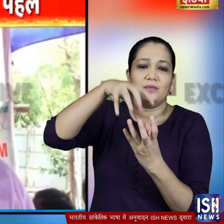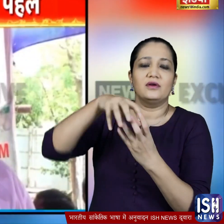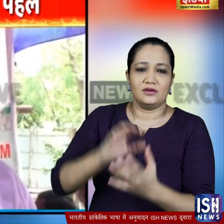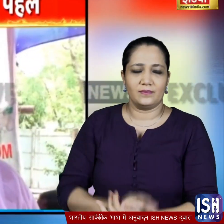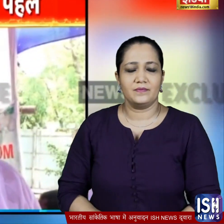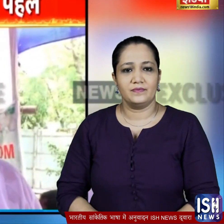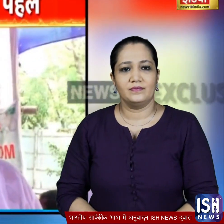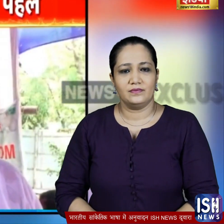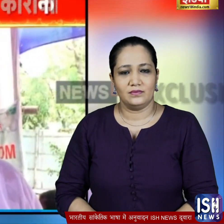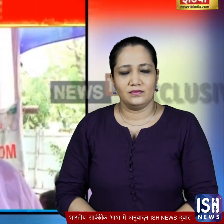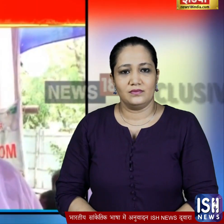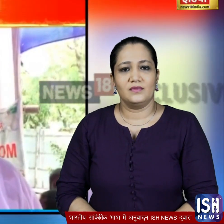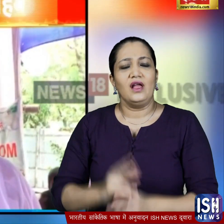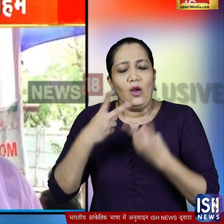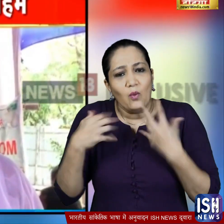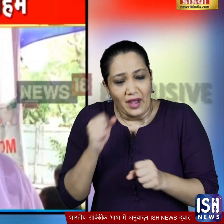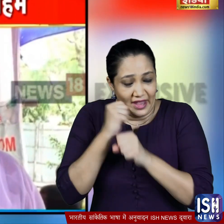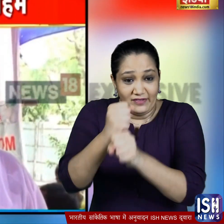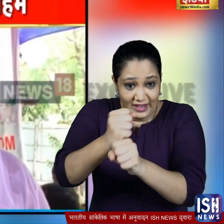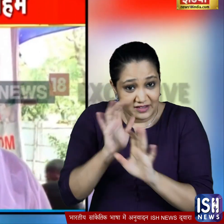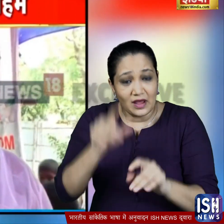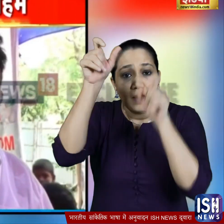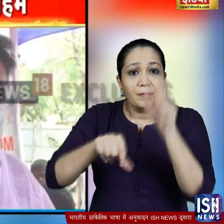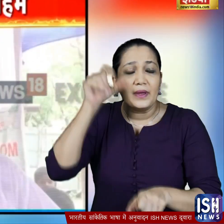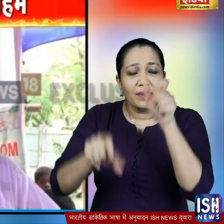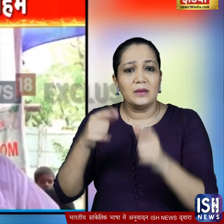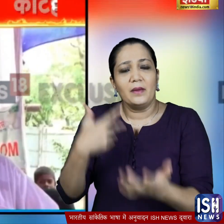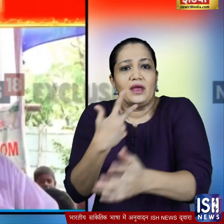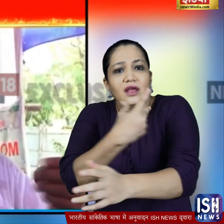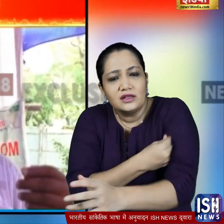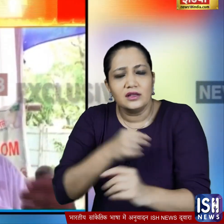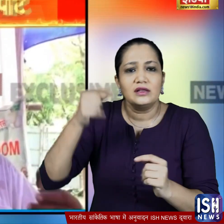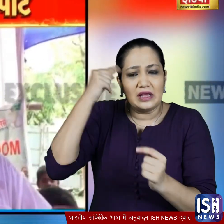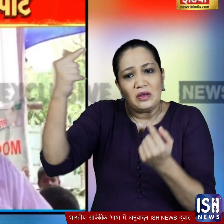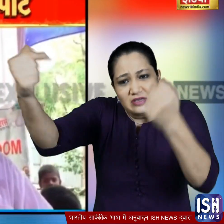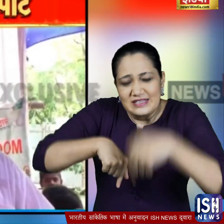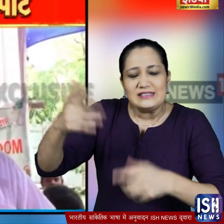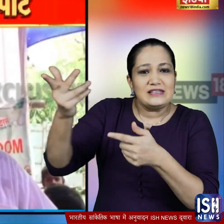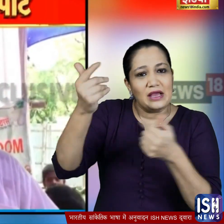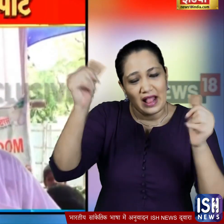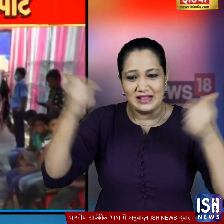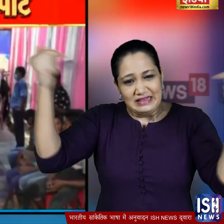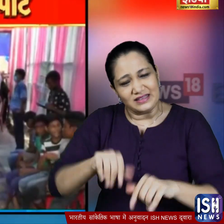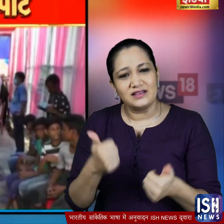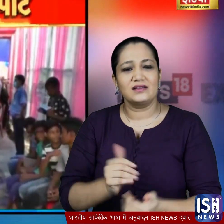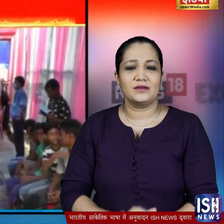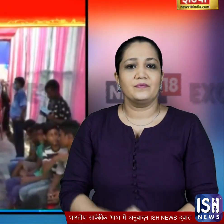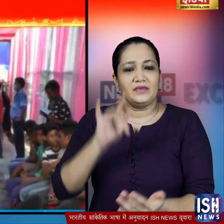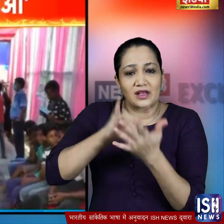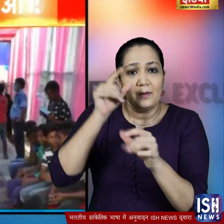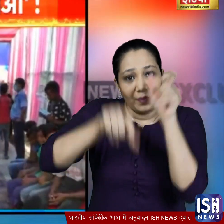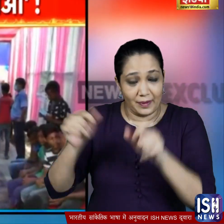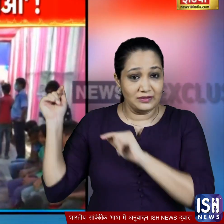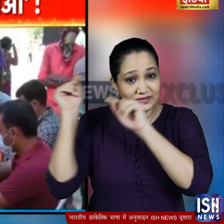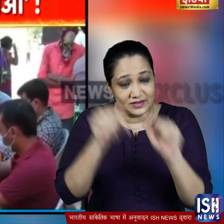थे। हमको लगा कि कुछ न कुछ उपहार रखा जाए तो लोगों को टीकाकरण के केंद्र में लाने में जो है सफलता मिलेगी। इस सेंटर पर जो